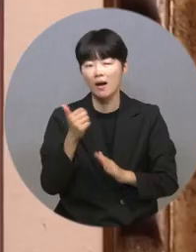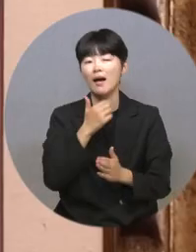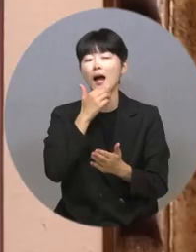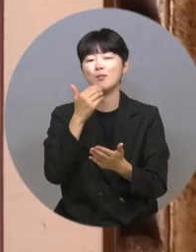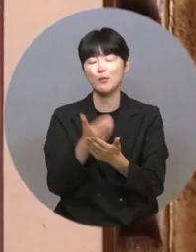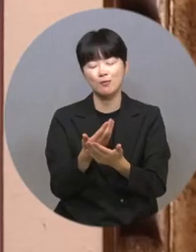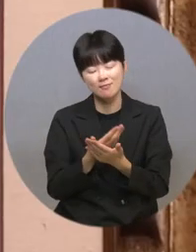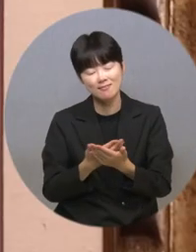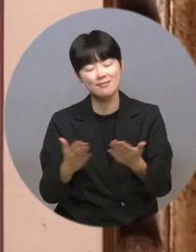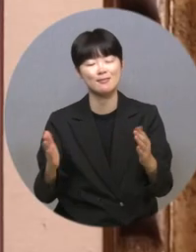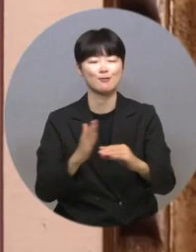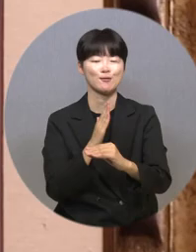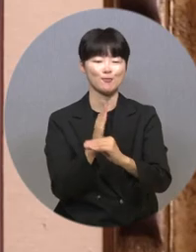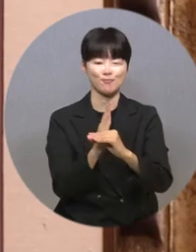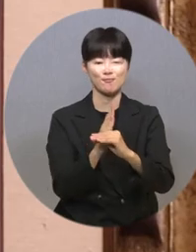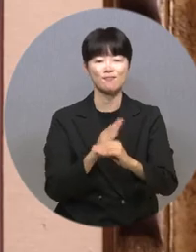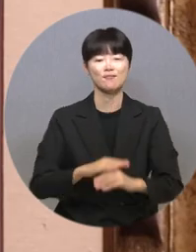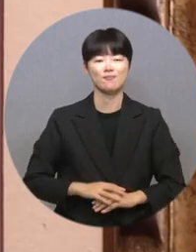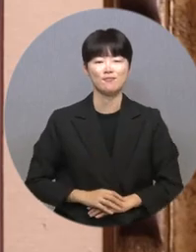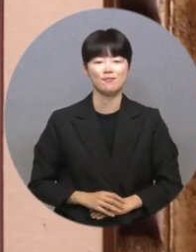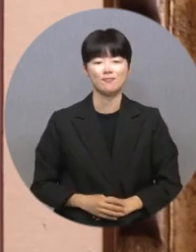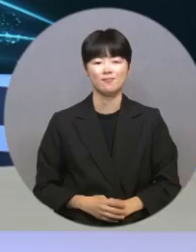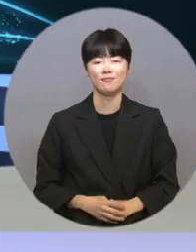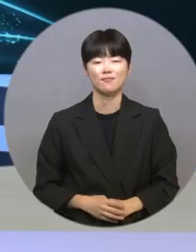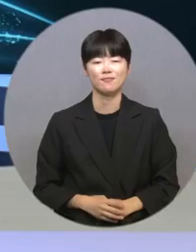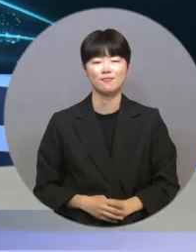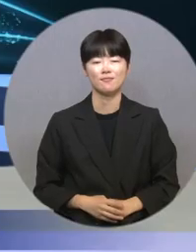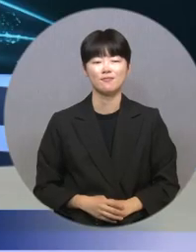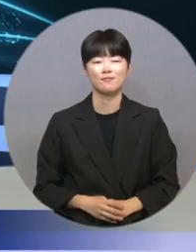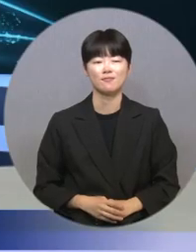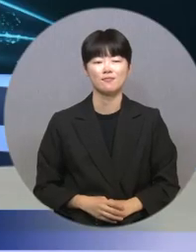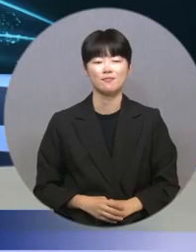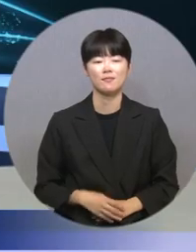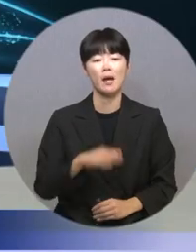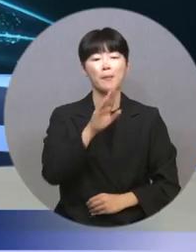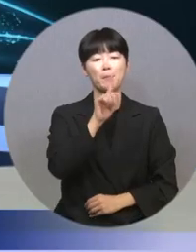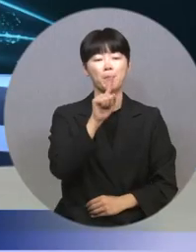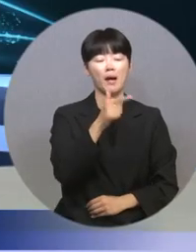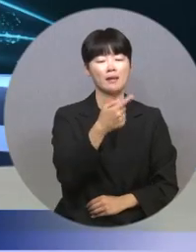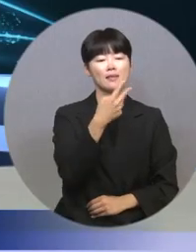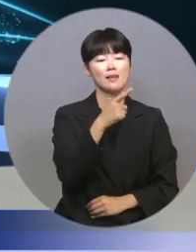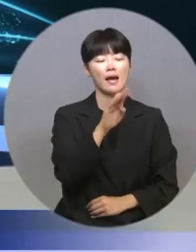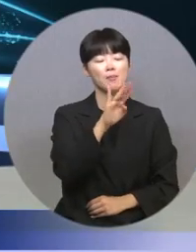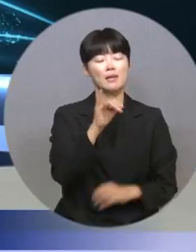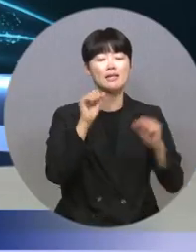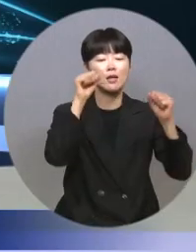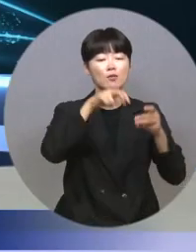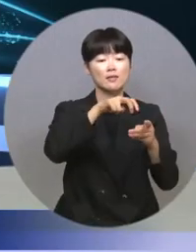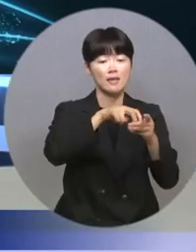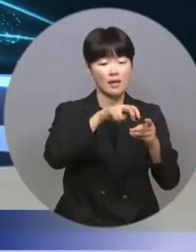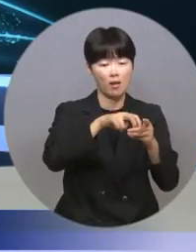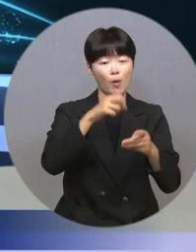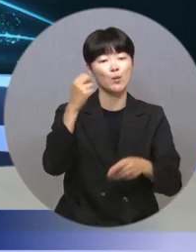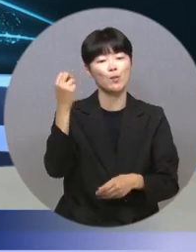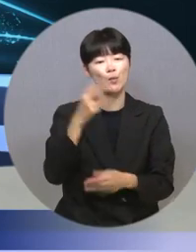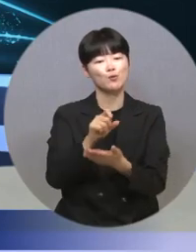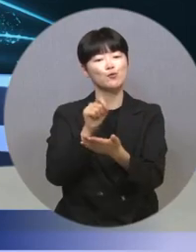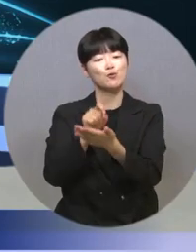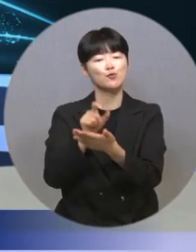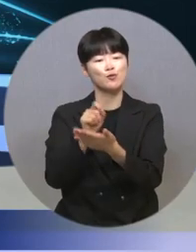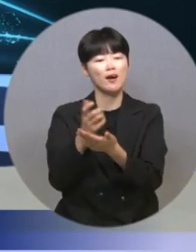있습니다. 복지TV 뉴스 이소영입니다. 반다비 체육센터와 K리그 통합축구 유니파이드 컵과